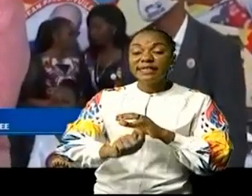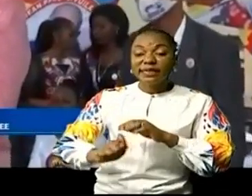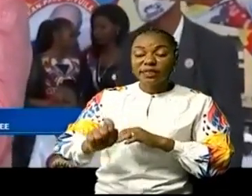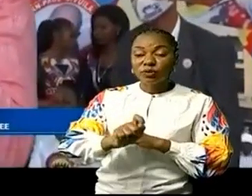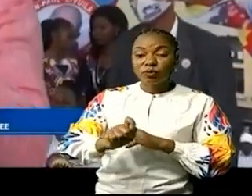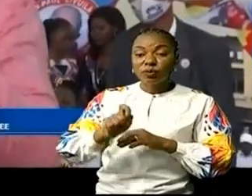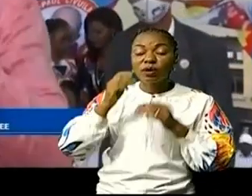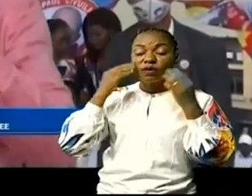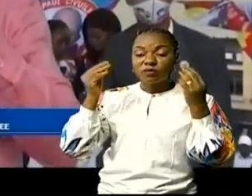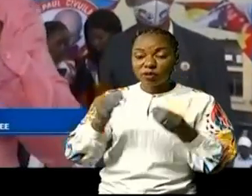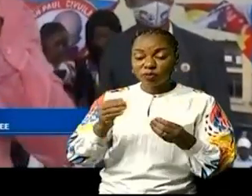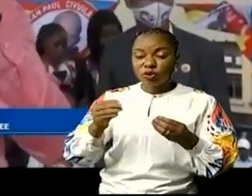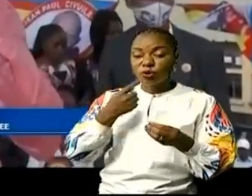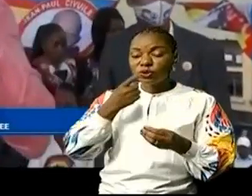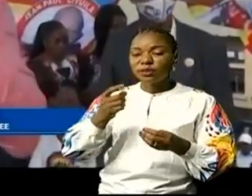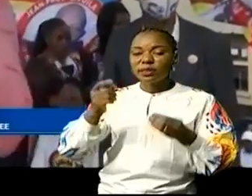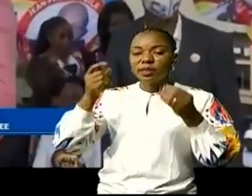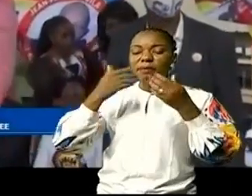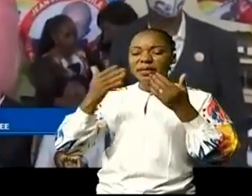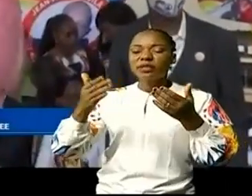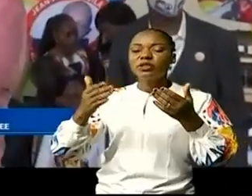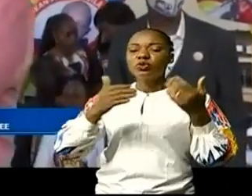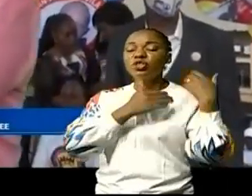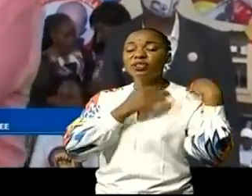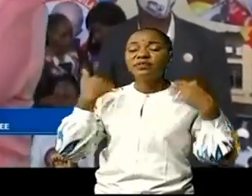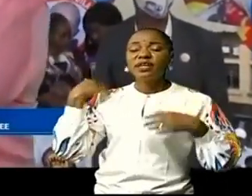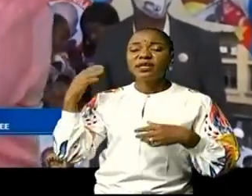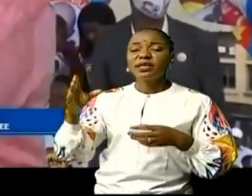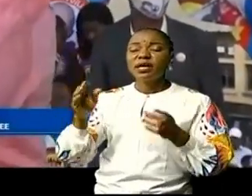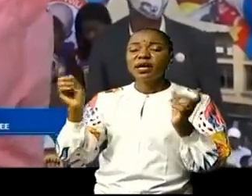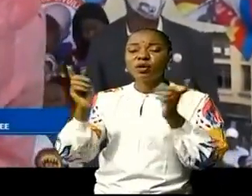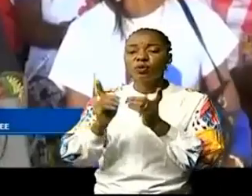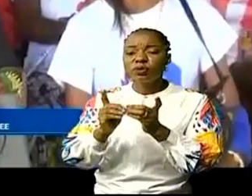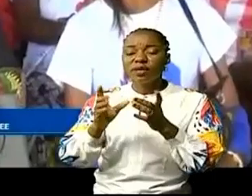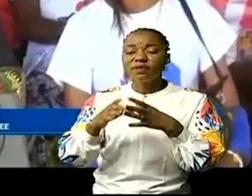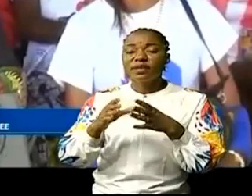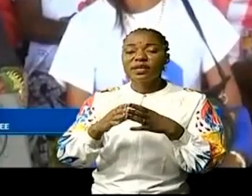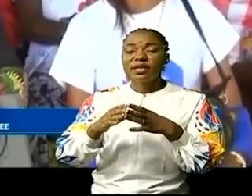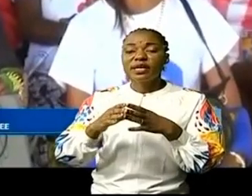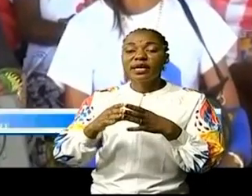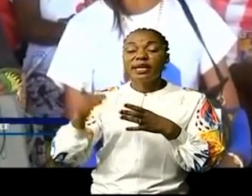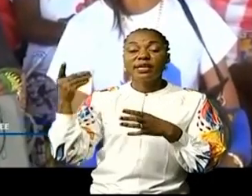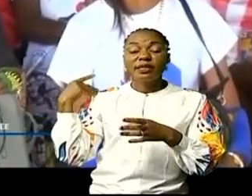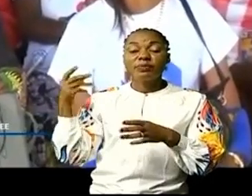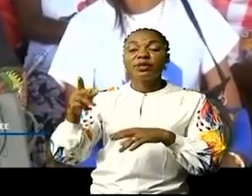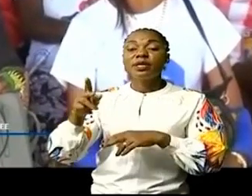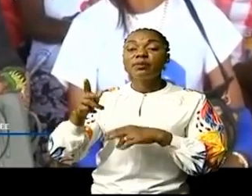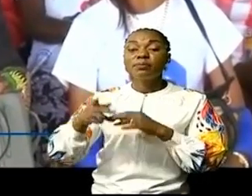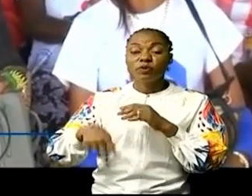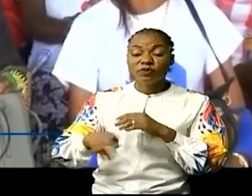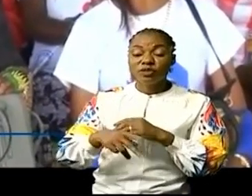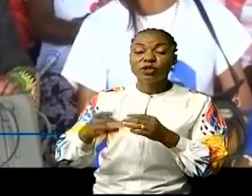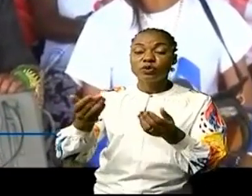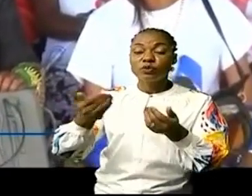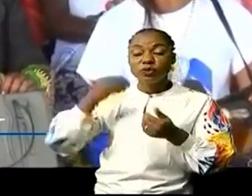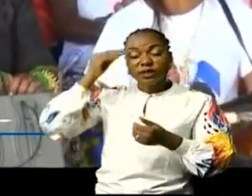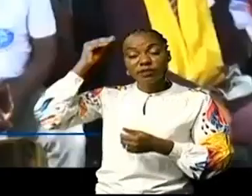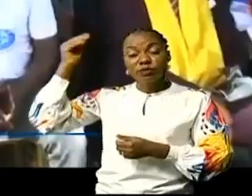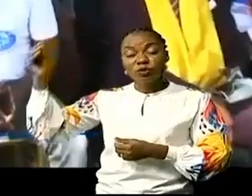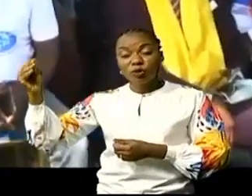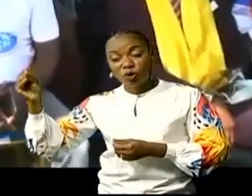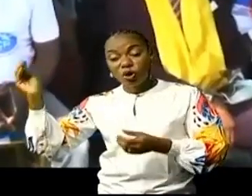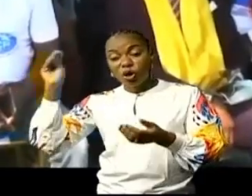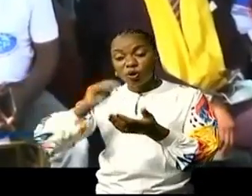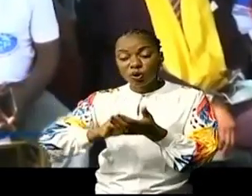C'est pourquoi nous remercions le chef de l'État pour sa rencontre avec les députés provinciaux et nous espérons une rencontre du chef de